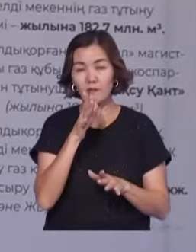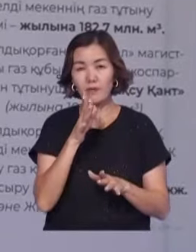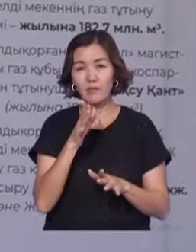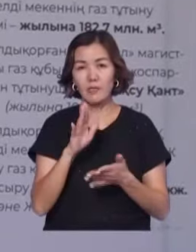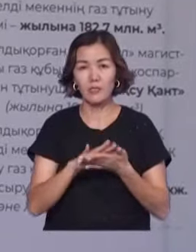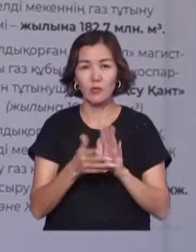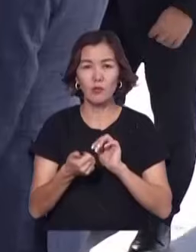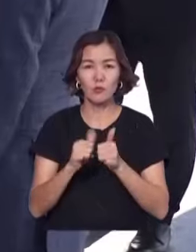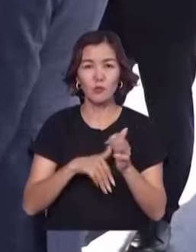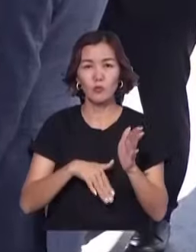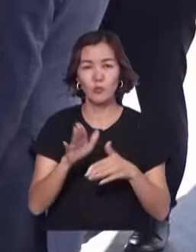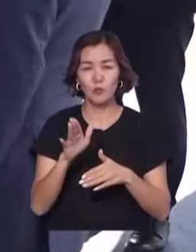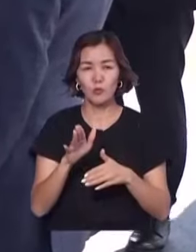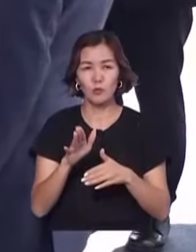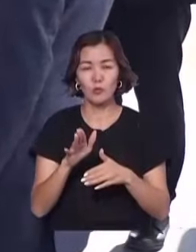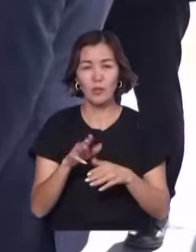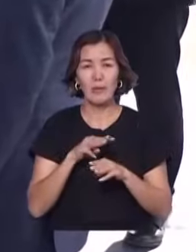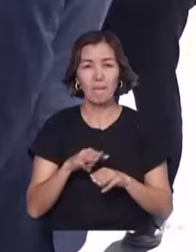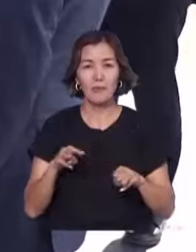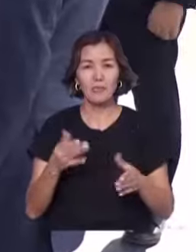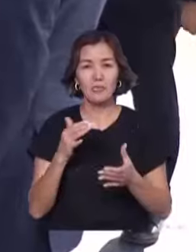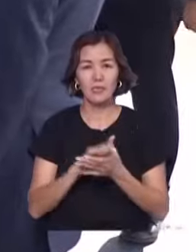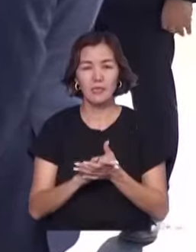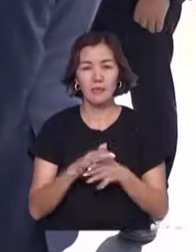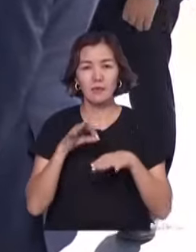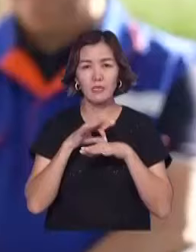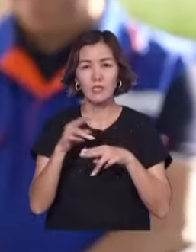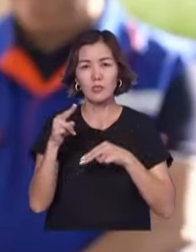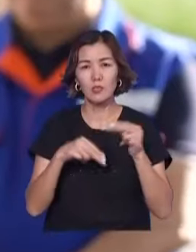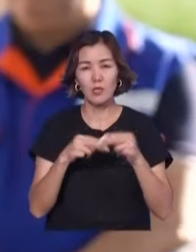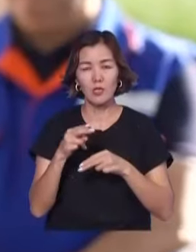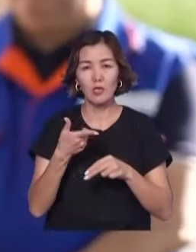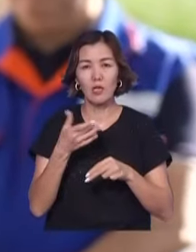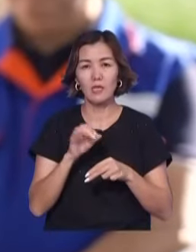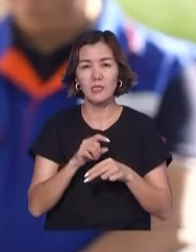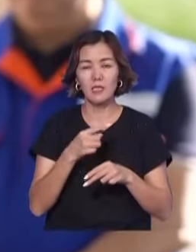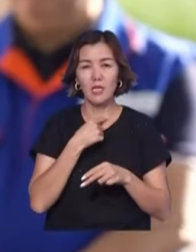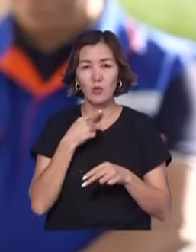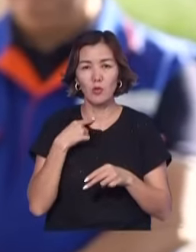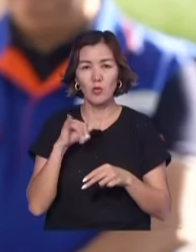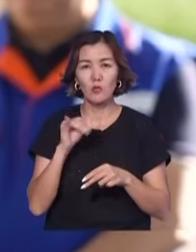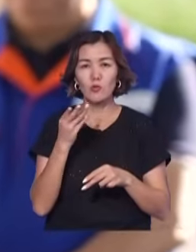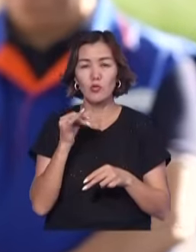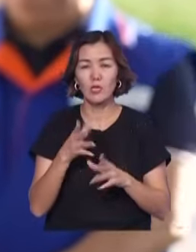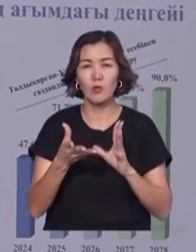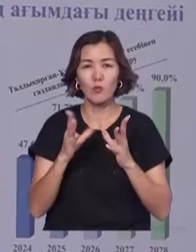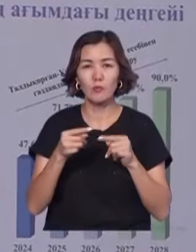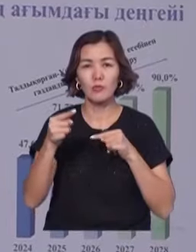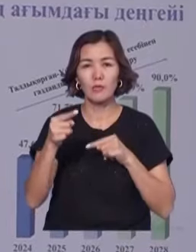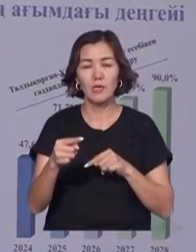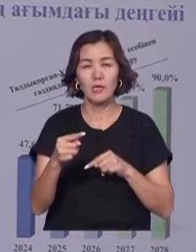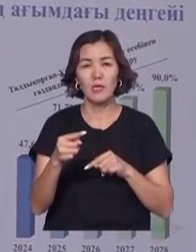ситуация изменится в лучшую сторону. Премьер-министр страны ознакомился с ходом строительства магистрального газопровода Талдыкурган-Ушарал. Его общая протяженность